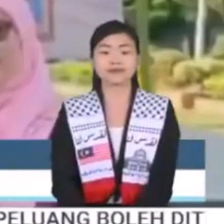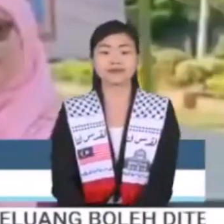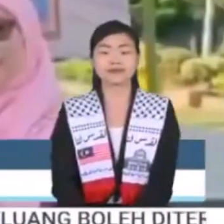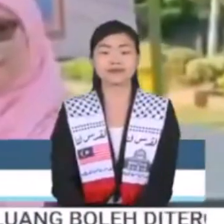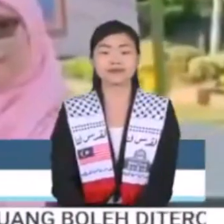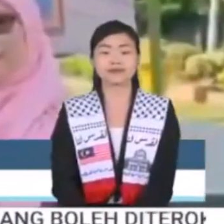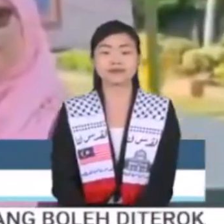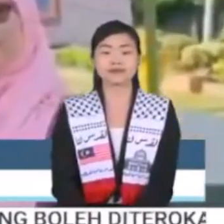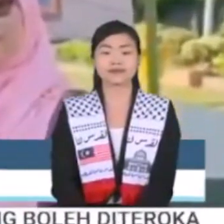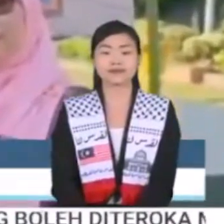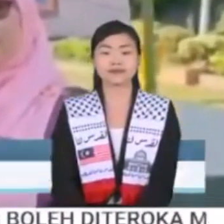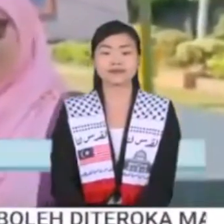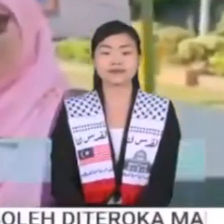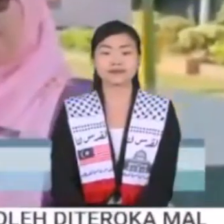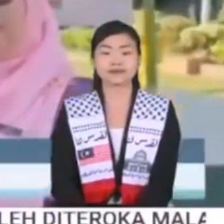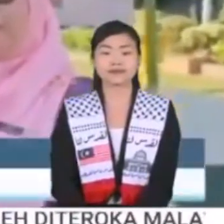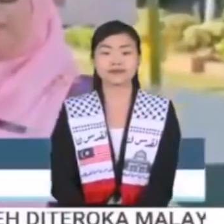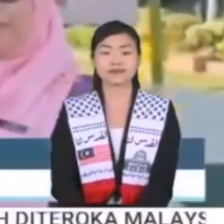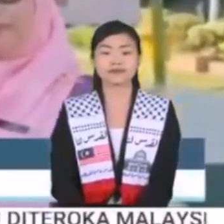Ramai